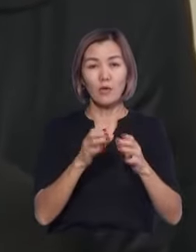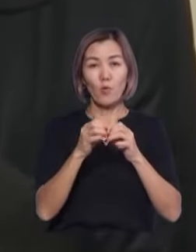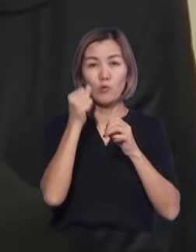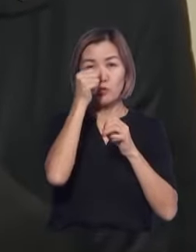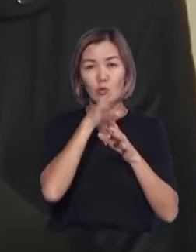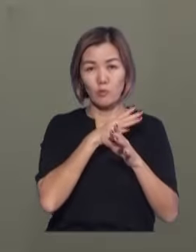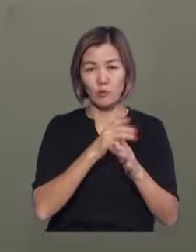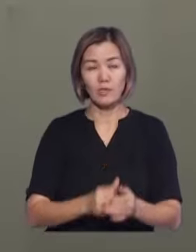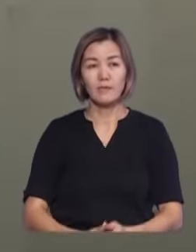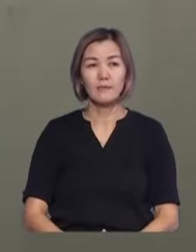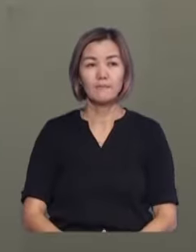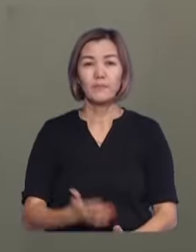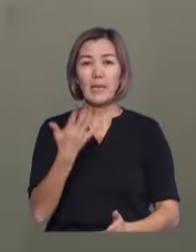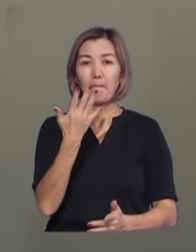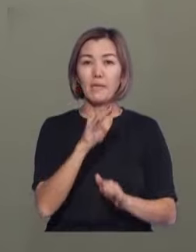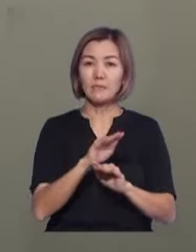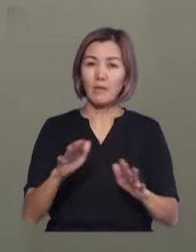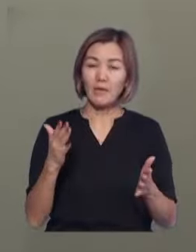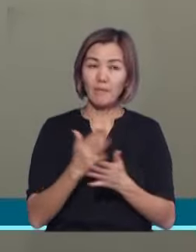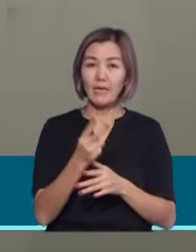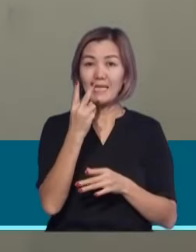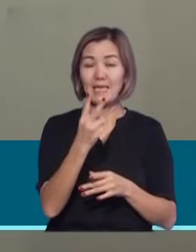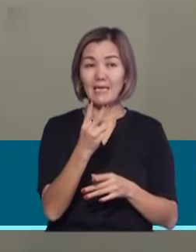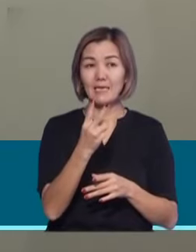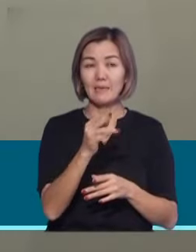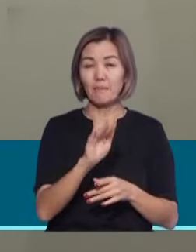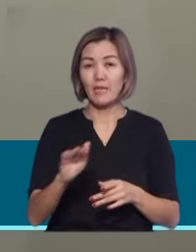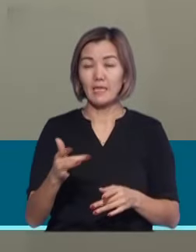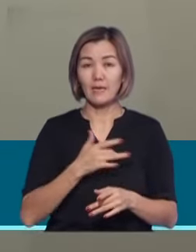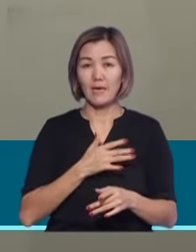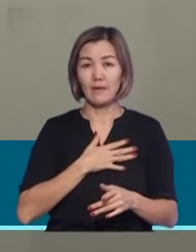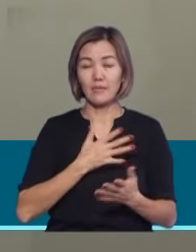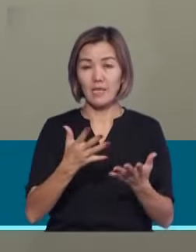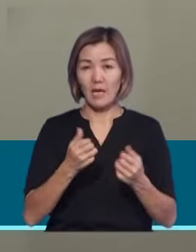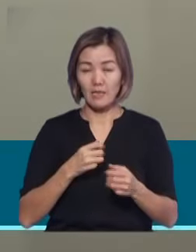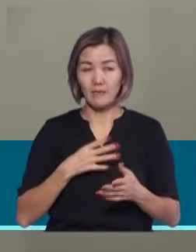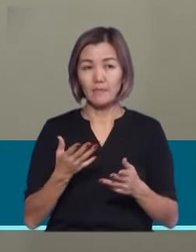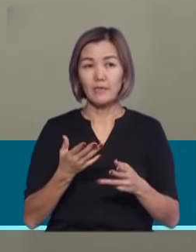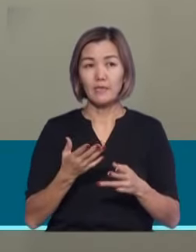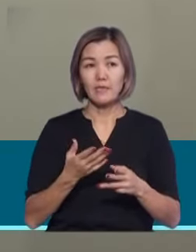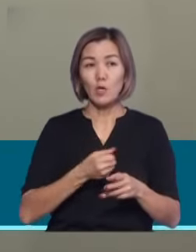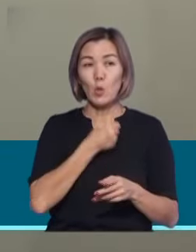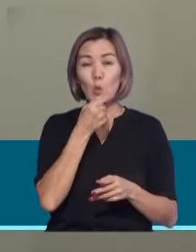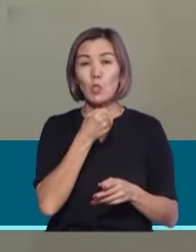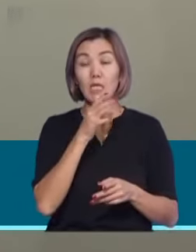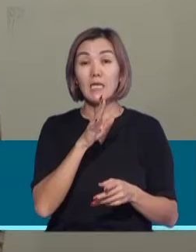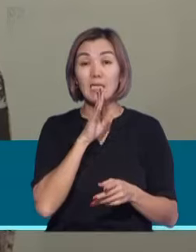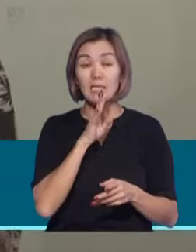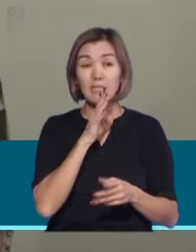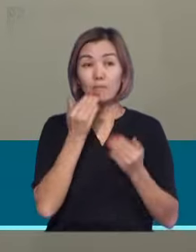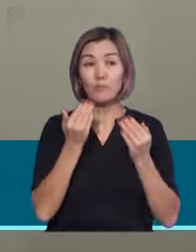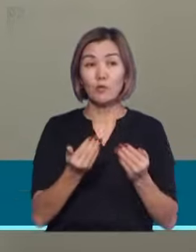жыл болды. 5 бала тәрбиелеп отырмын. 2 баланы қамқоршылығыма алғанмын. Сол 2 баламның үлкені қыз